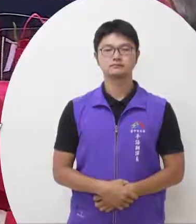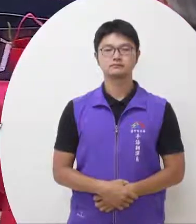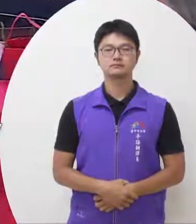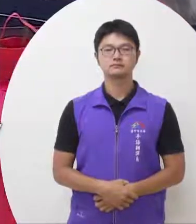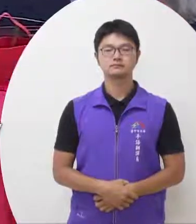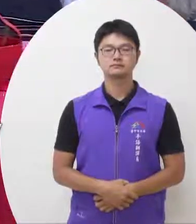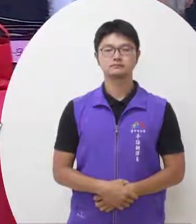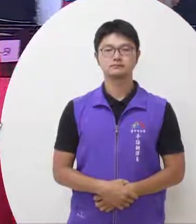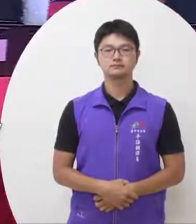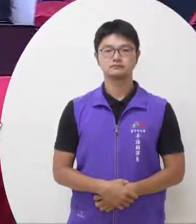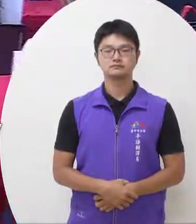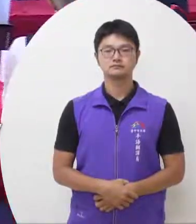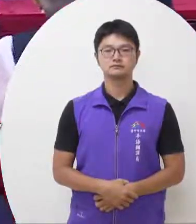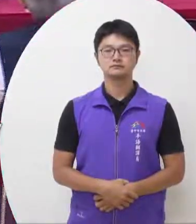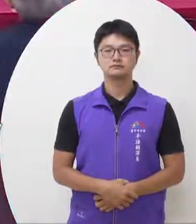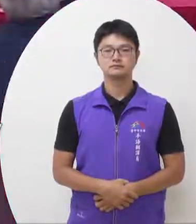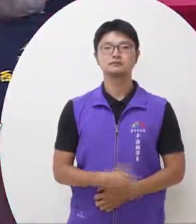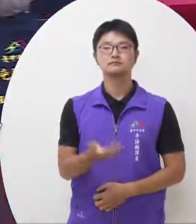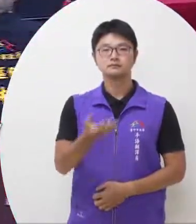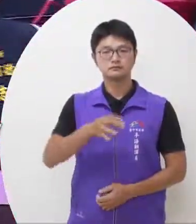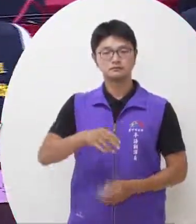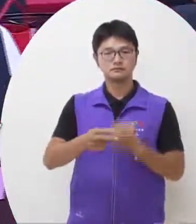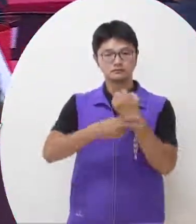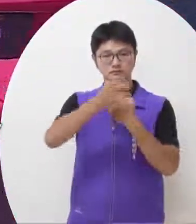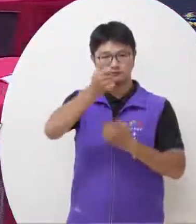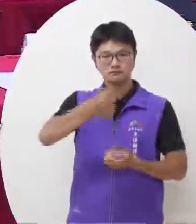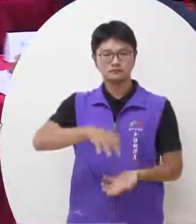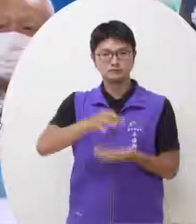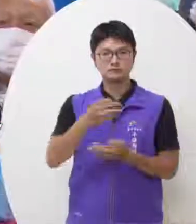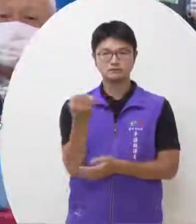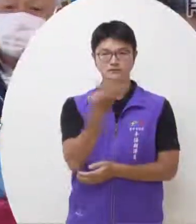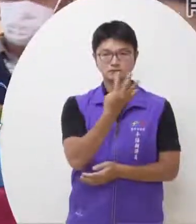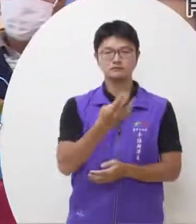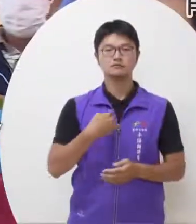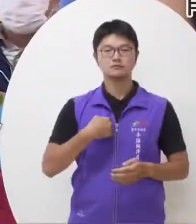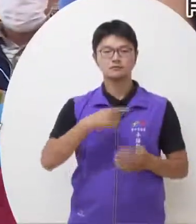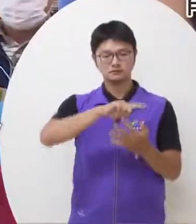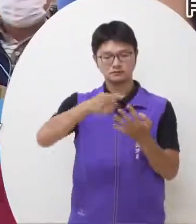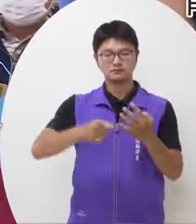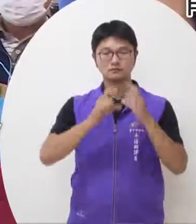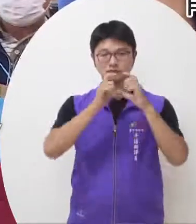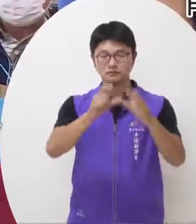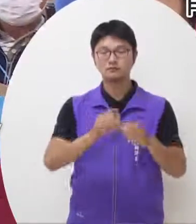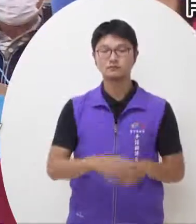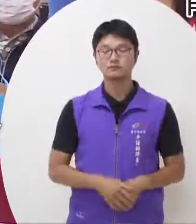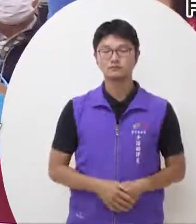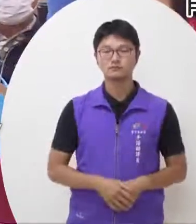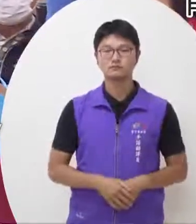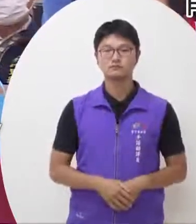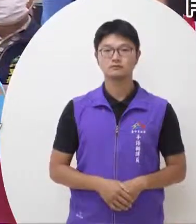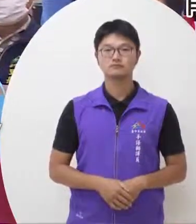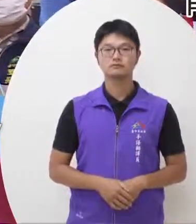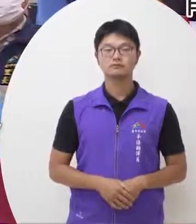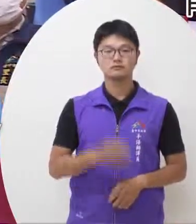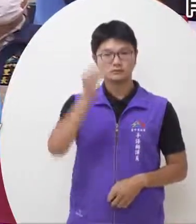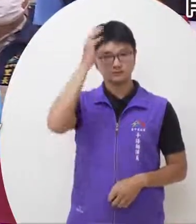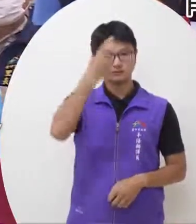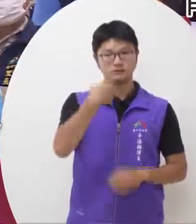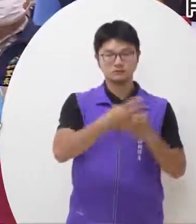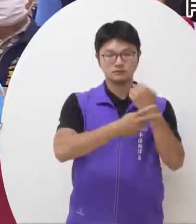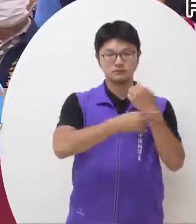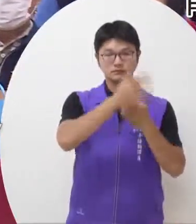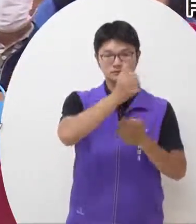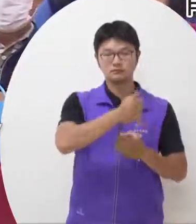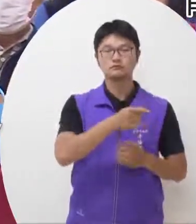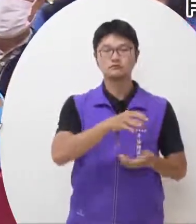有四点，我刚才听到里长大概提到四点，那我就依序回应一下。那刚才是惠来里的廖里长，当然有提了两点，那